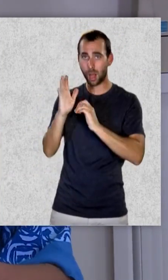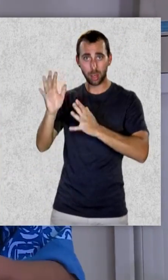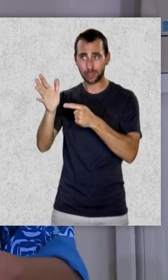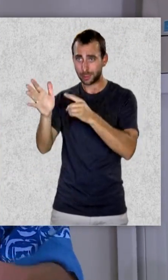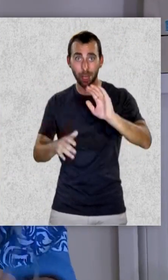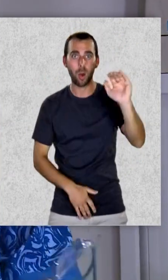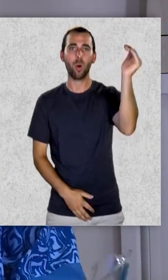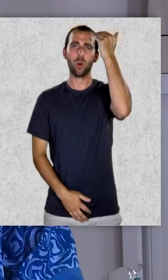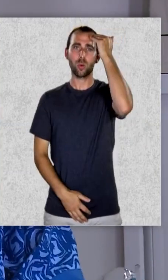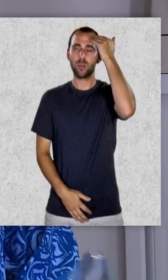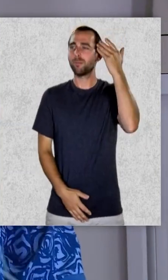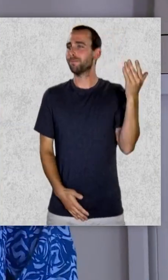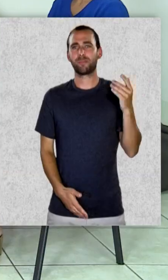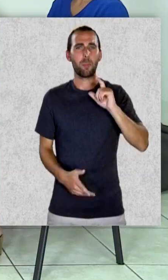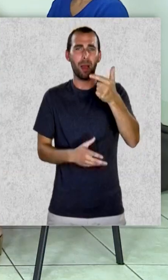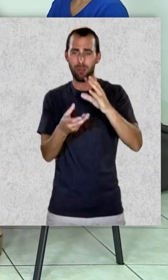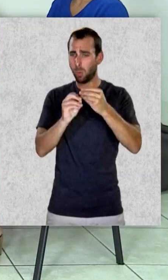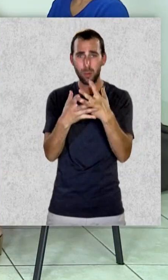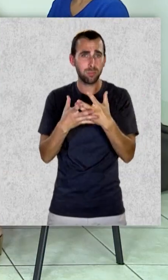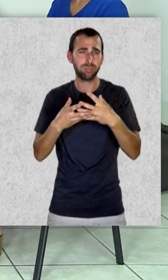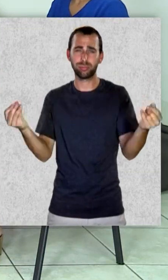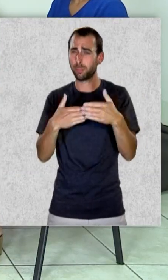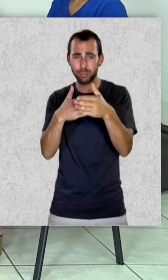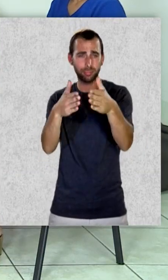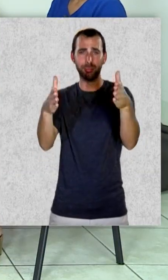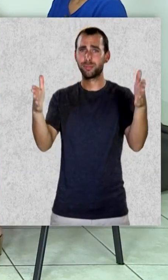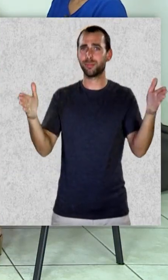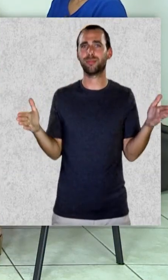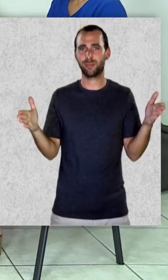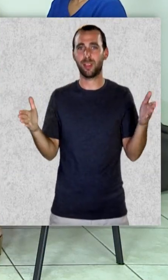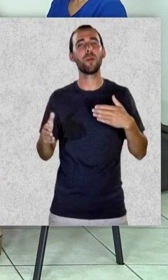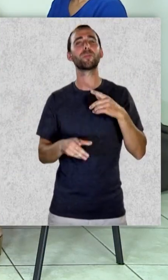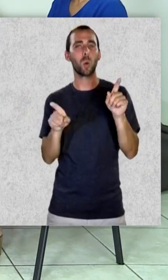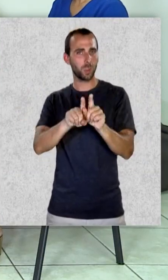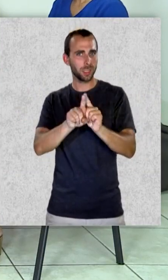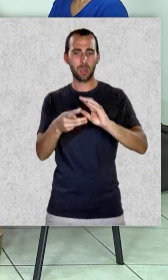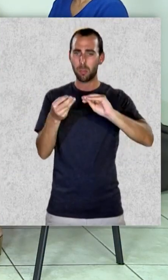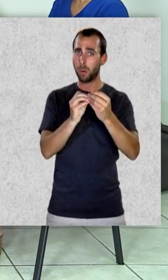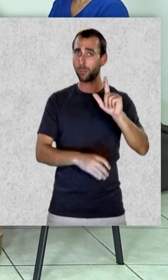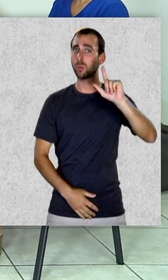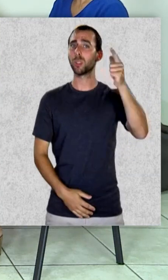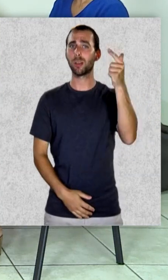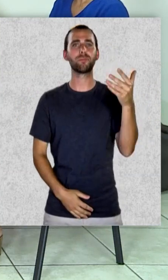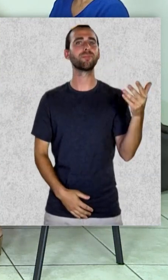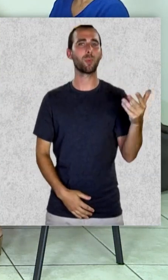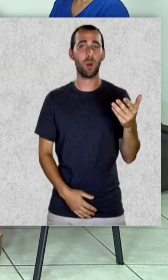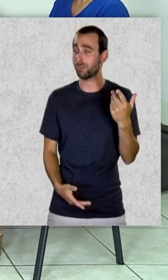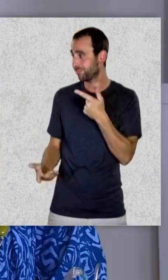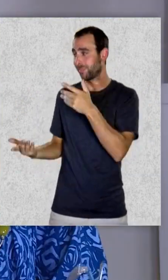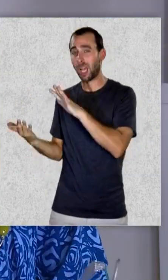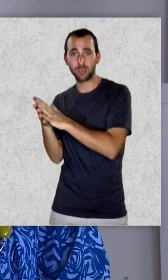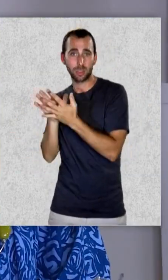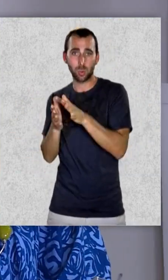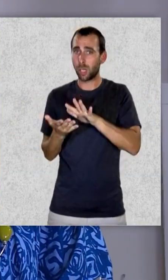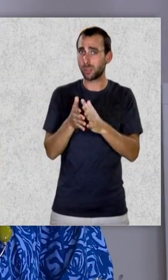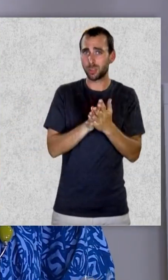ça donnera une ouverture à plein de choses. Et la deuxième difficulté, comme pour nos deux associations, elle